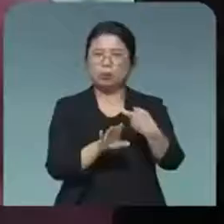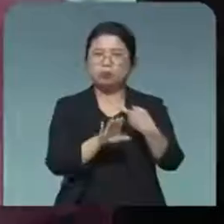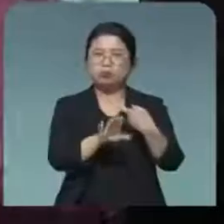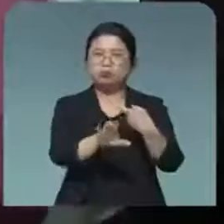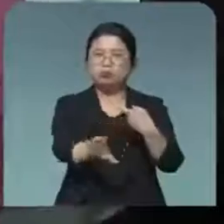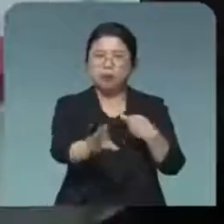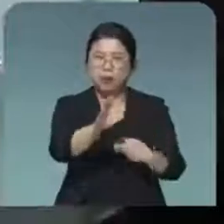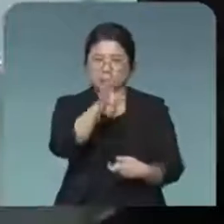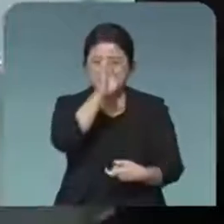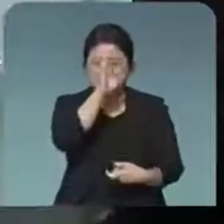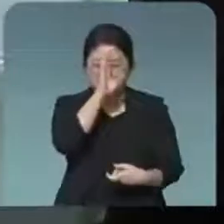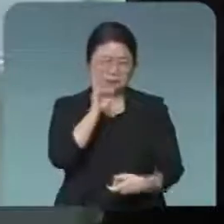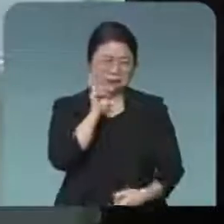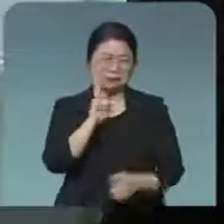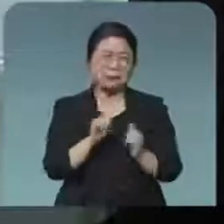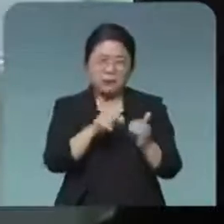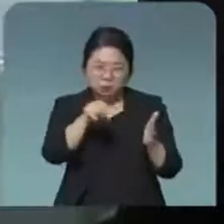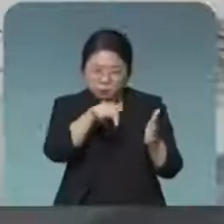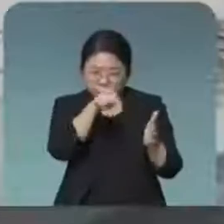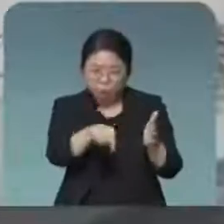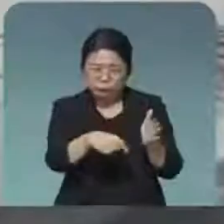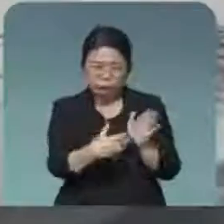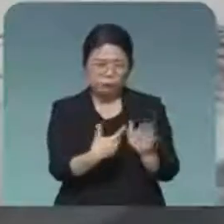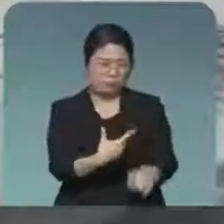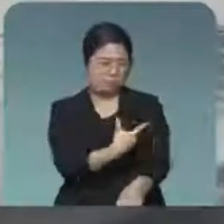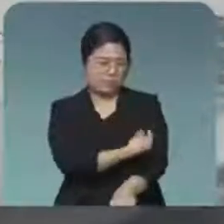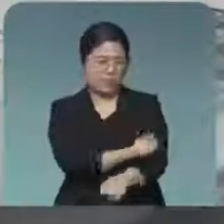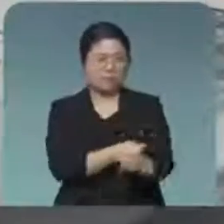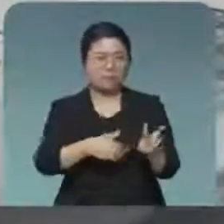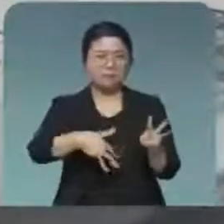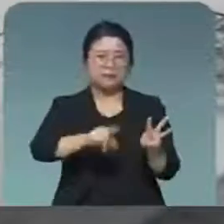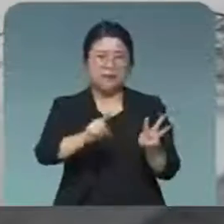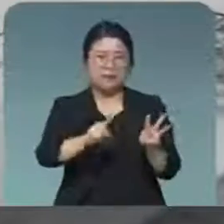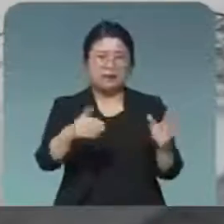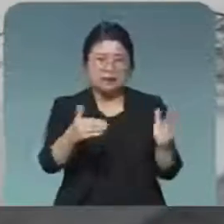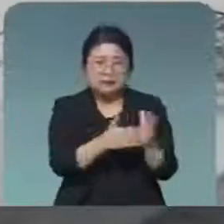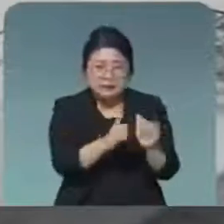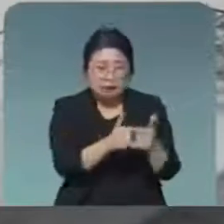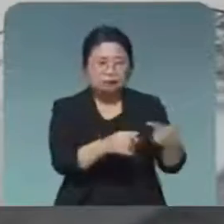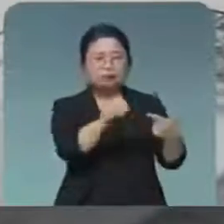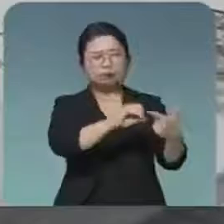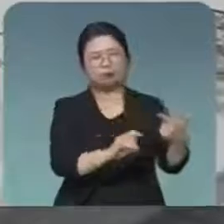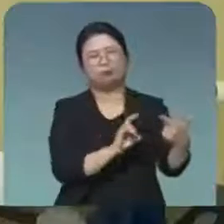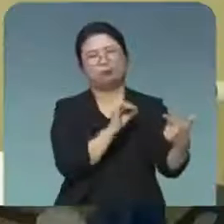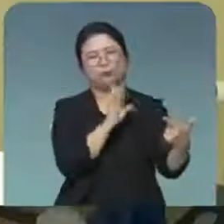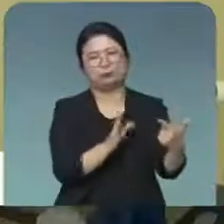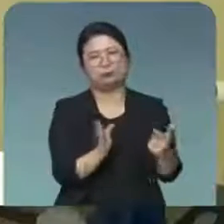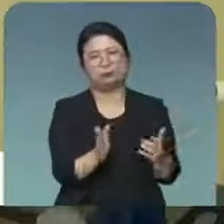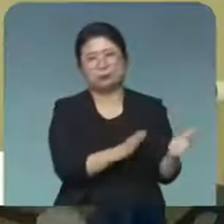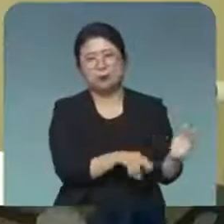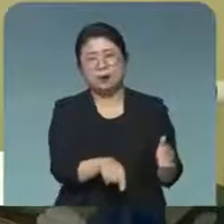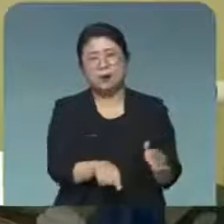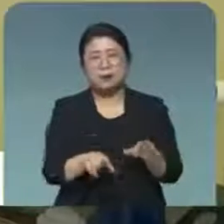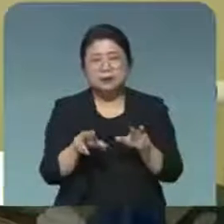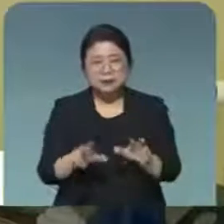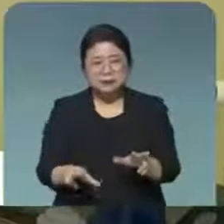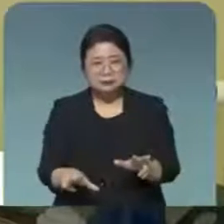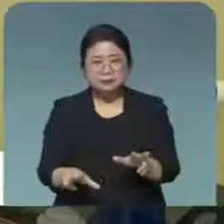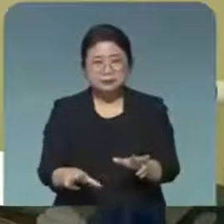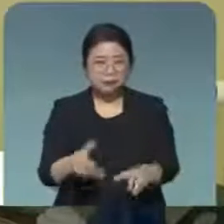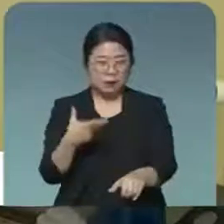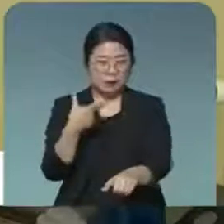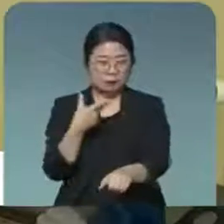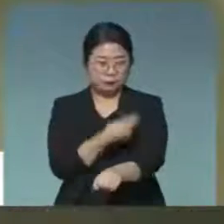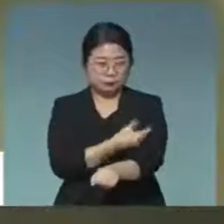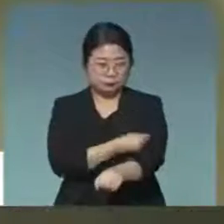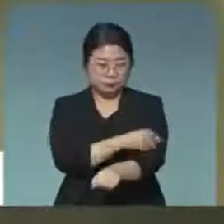환자 가운데 백신 접종을 3차까지 마친 이들은 6%에 불과했습니다. 이에 따라 강원도는 현재 60%에 머물고